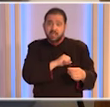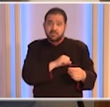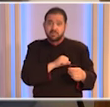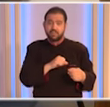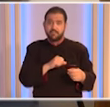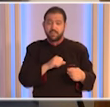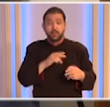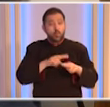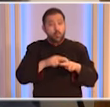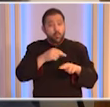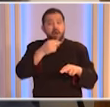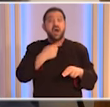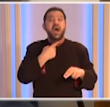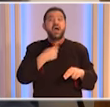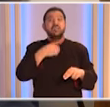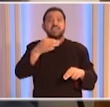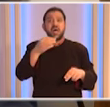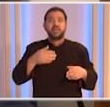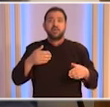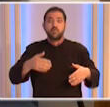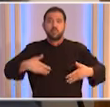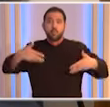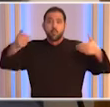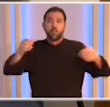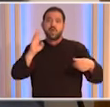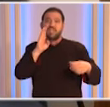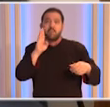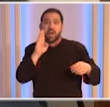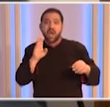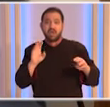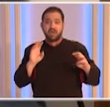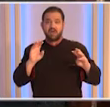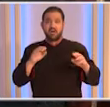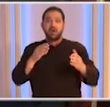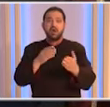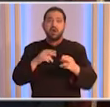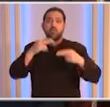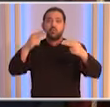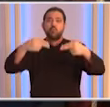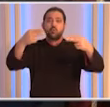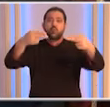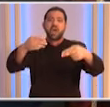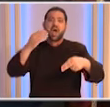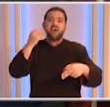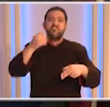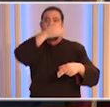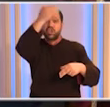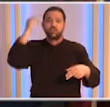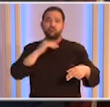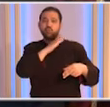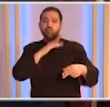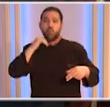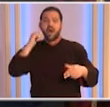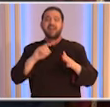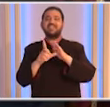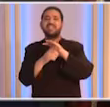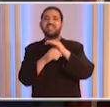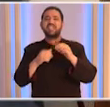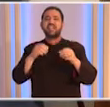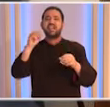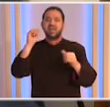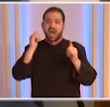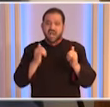a strigat? Bucură-te, Maică, pururea Fecioară! Din clipa când Fecioara Maria a zis, fie mie după